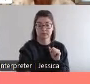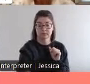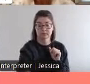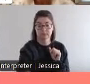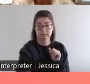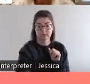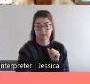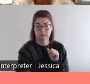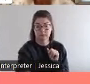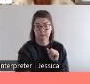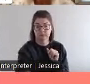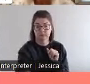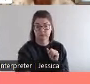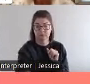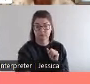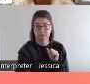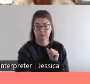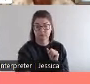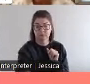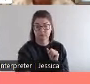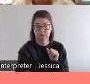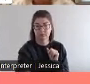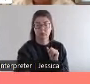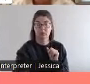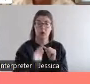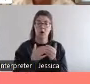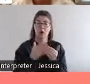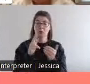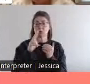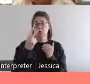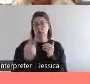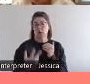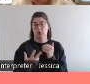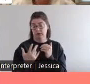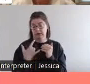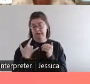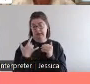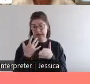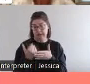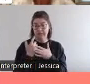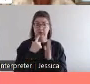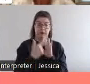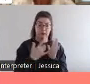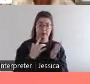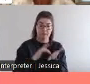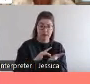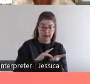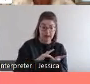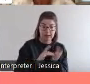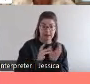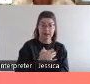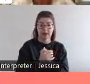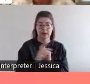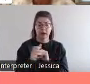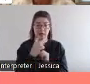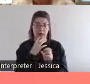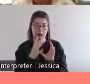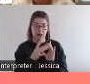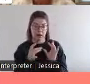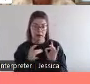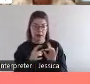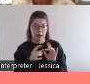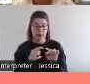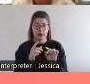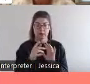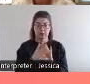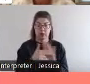Près de 2 tiers de ces femmes ont trouvé les interventions santé mentale utiles. Les médicaments ont parfois aidé,